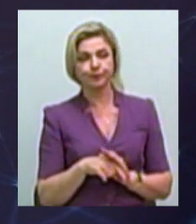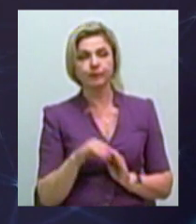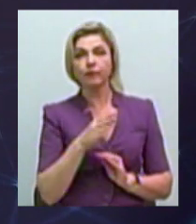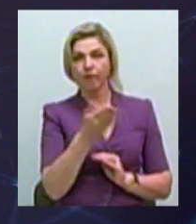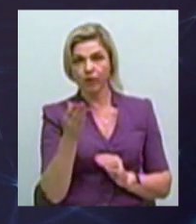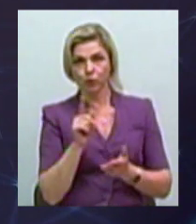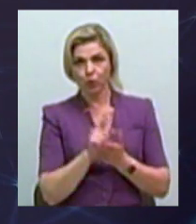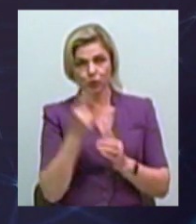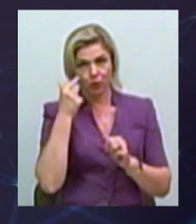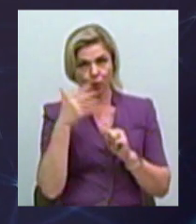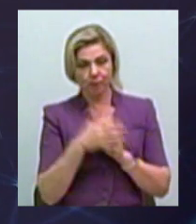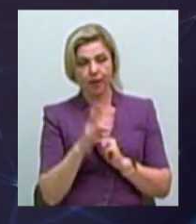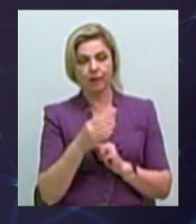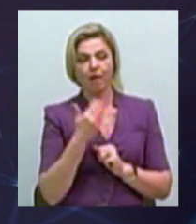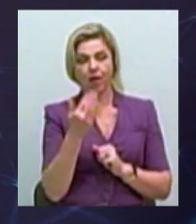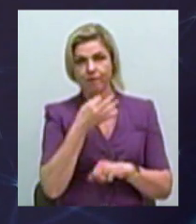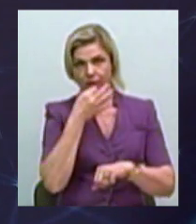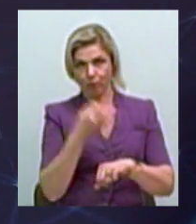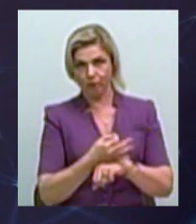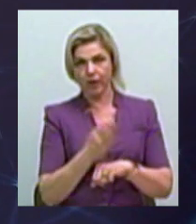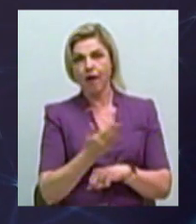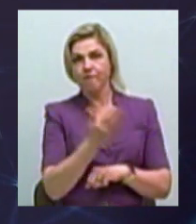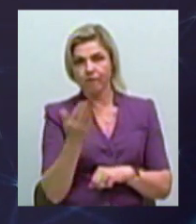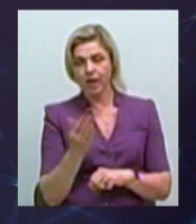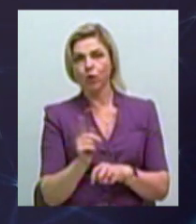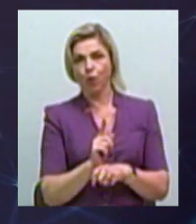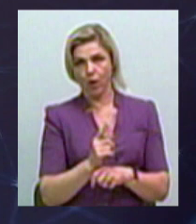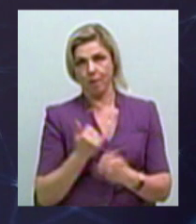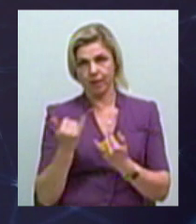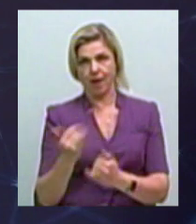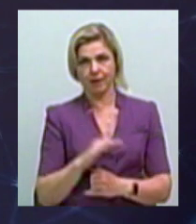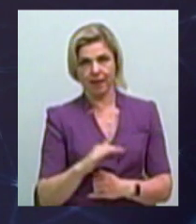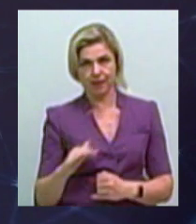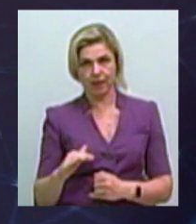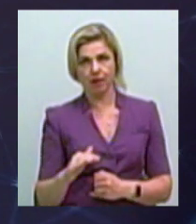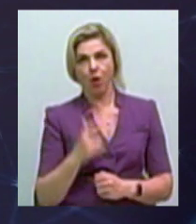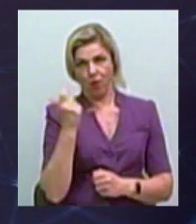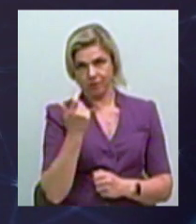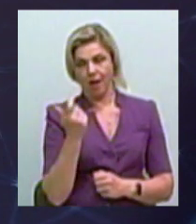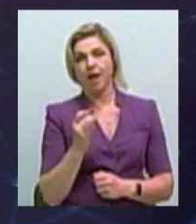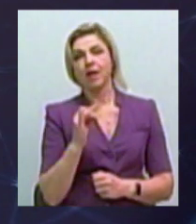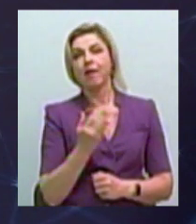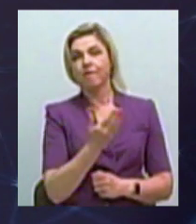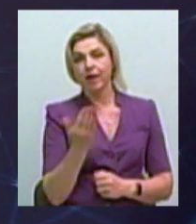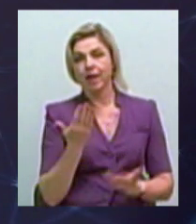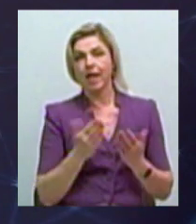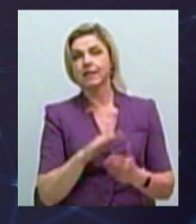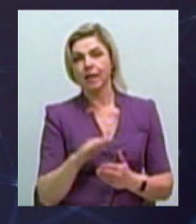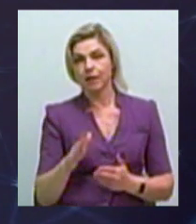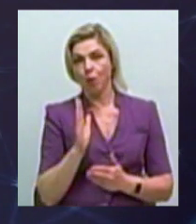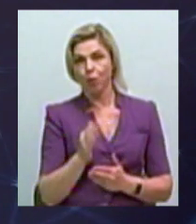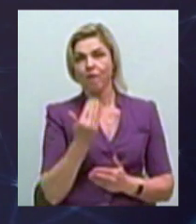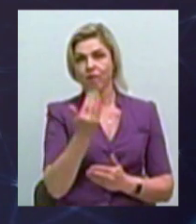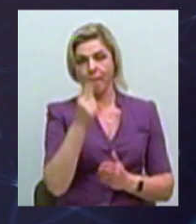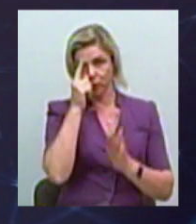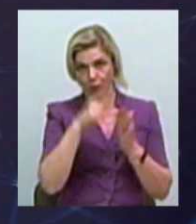розуміти, що на вас відповідальність. Ви – мірило для дитини. І у даному випадку, якщо дитина буде вам довіряти, якщо